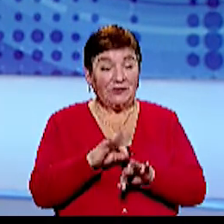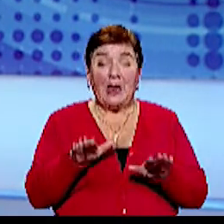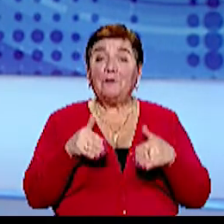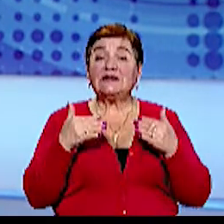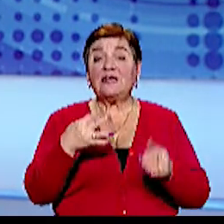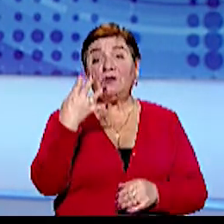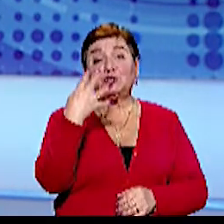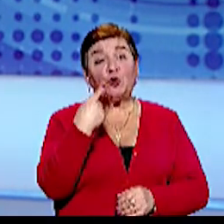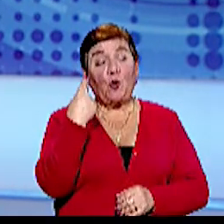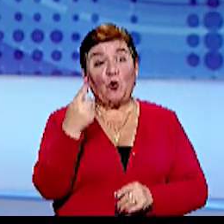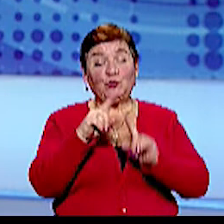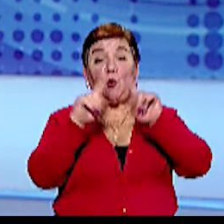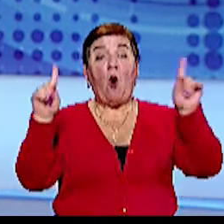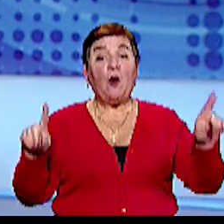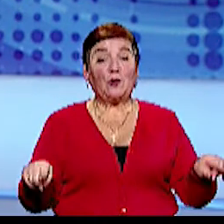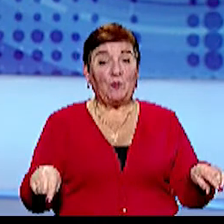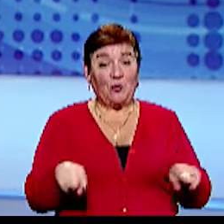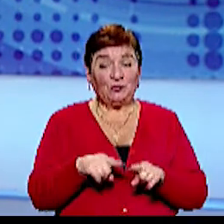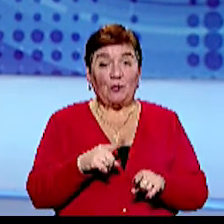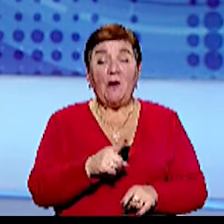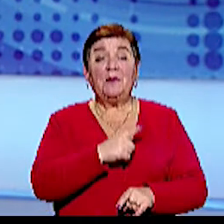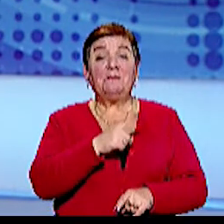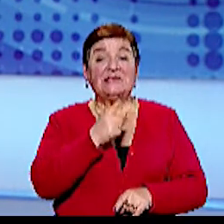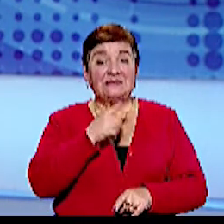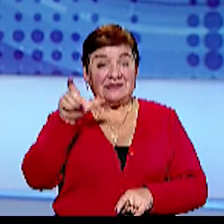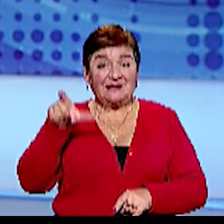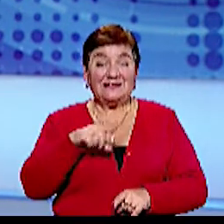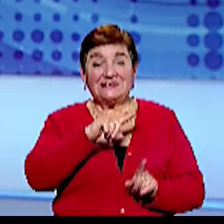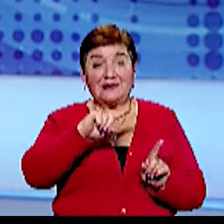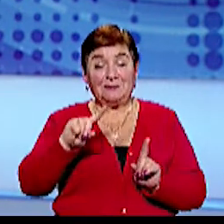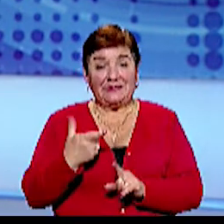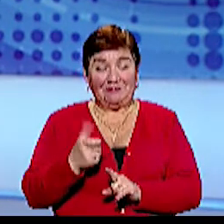Представили 41 роботу митців Закарпаття. Більше в сюжеті.